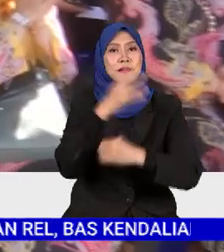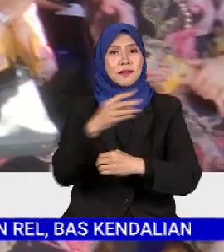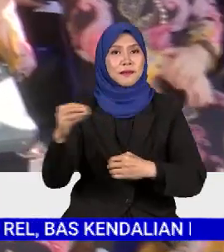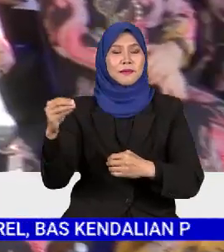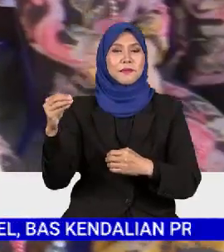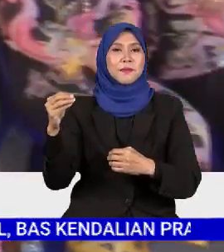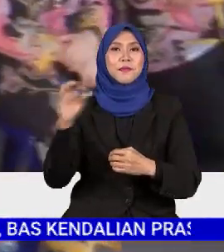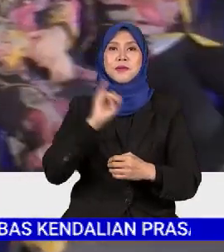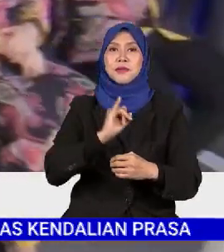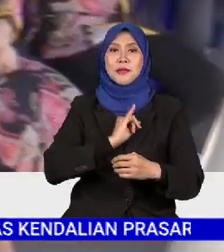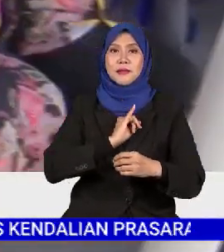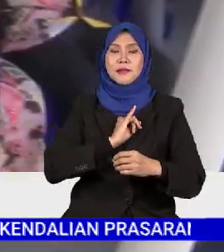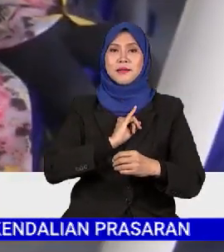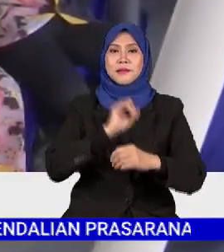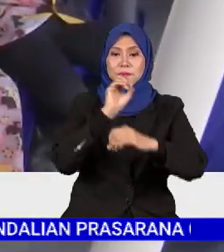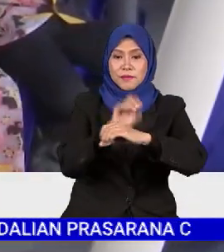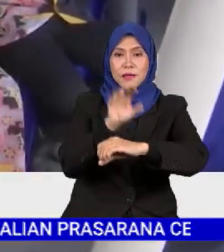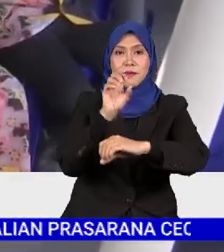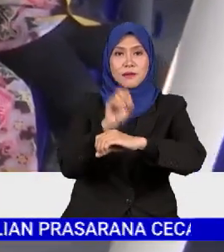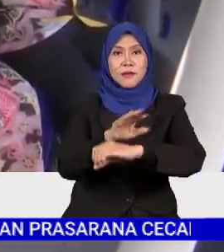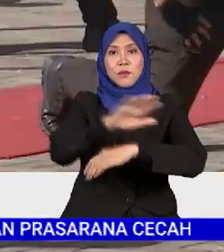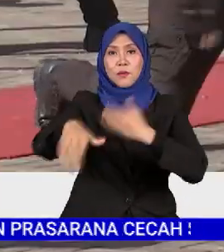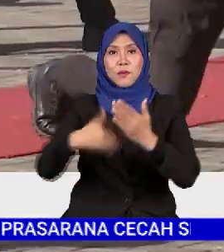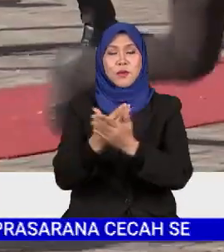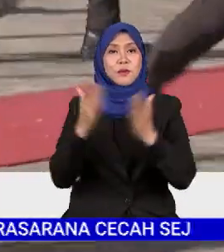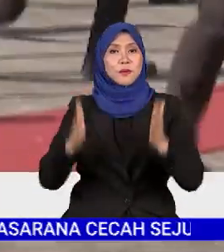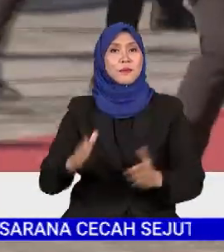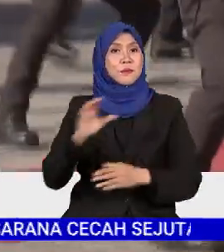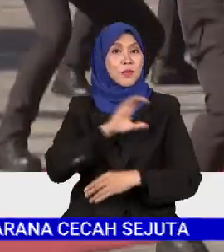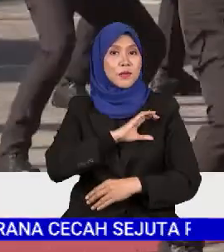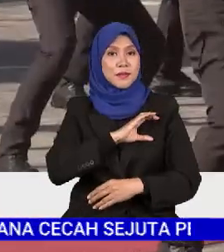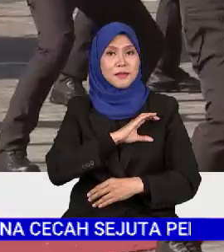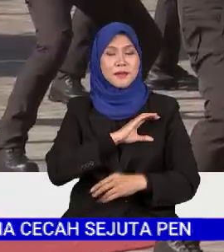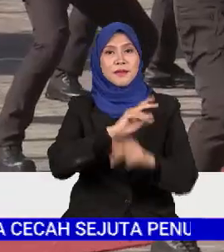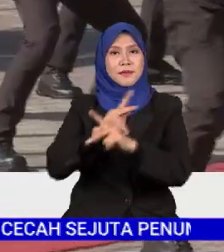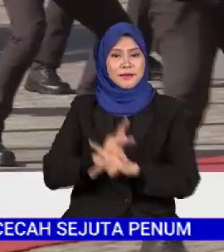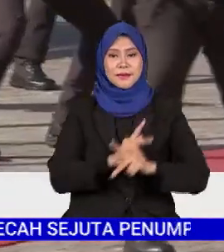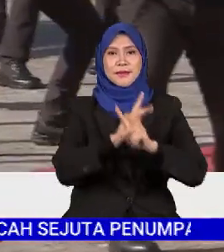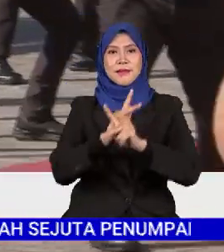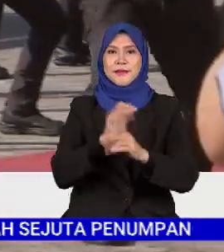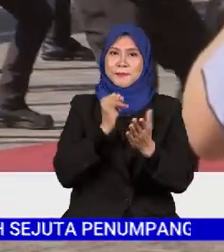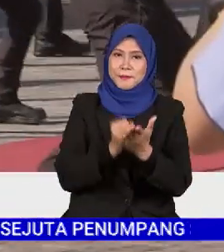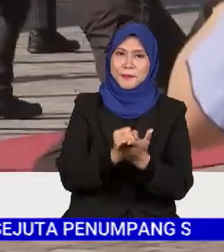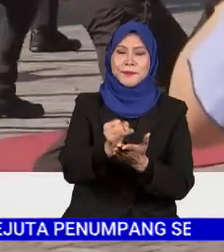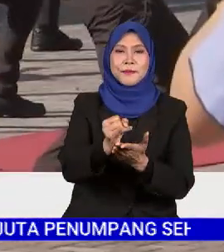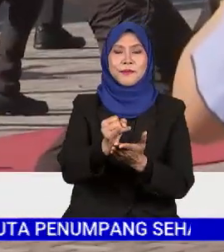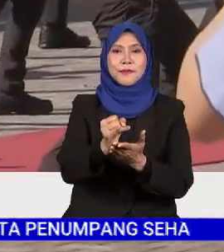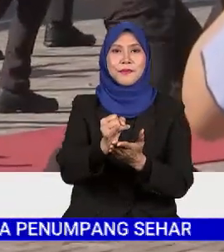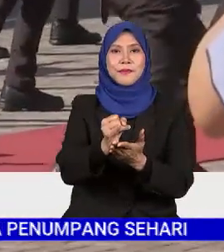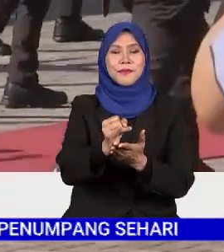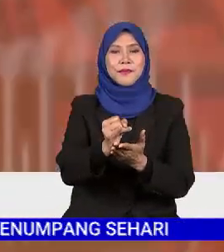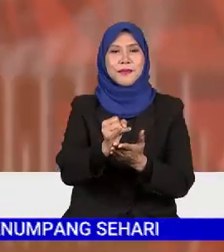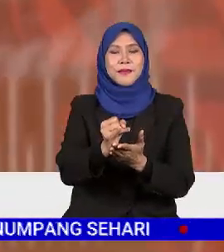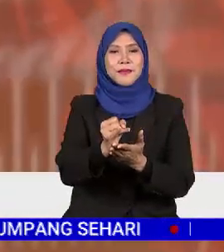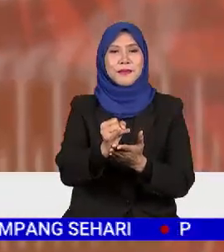saya berpesan kepada semua warga polis supaya menjaga di segi integriti, supaya